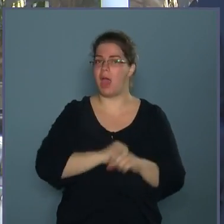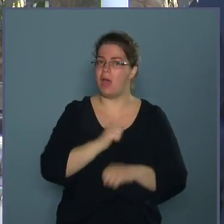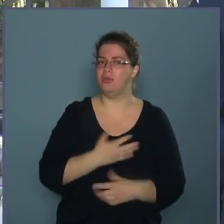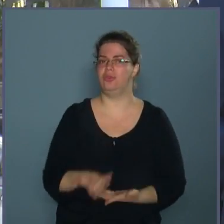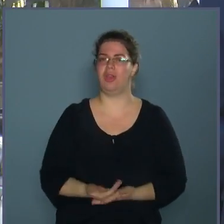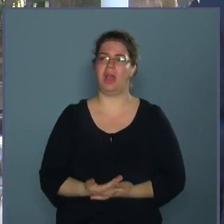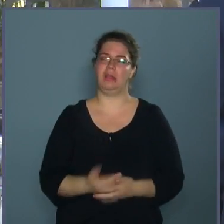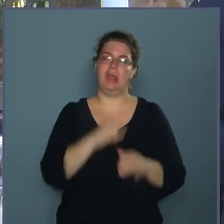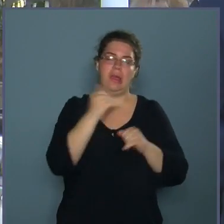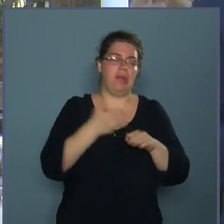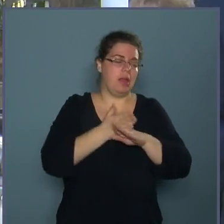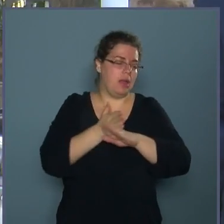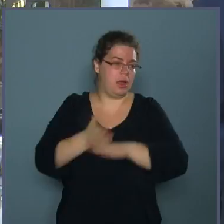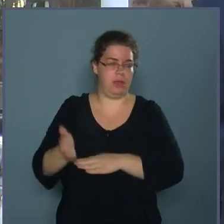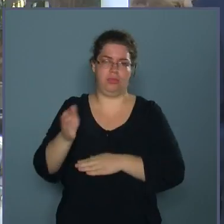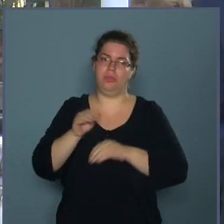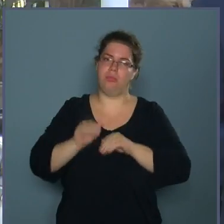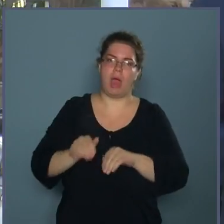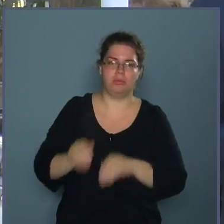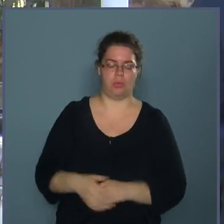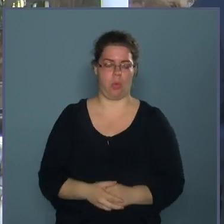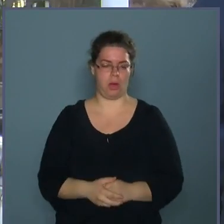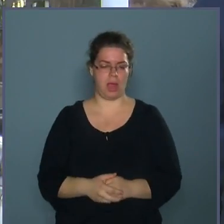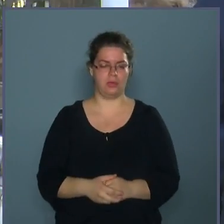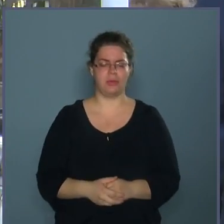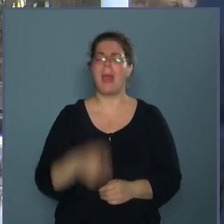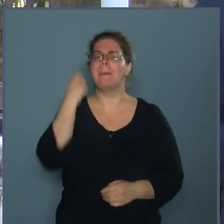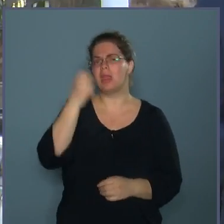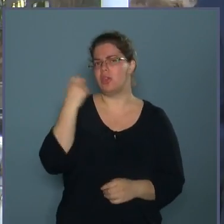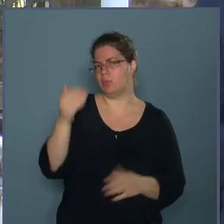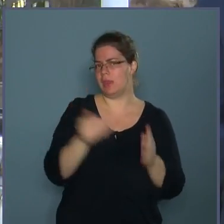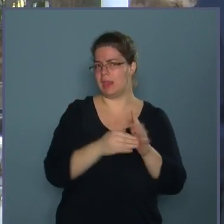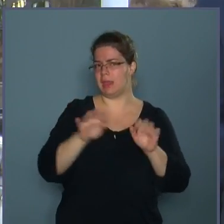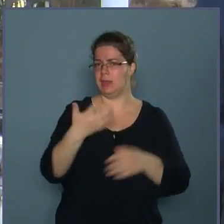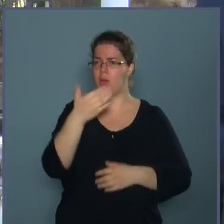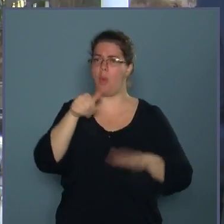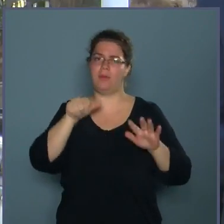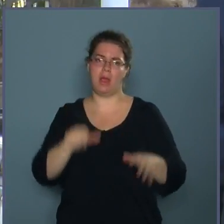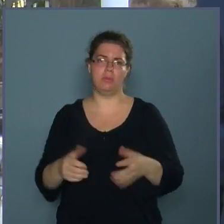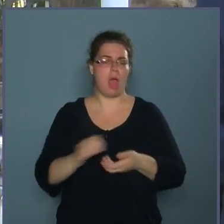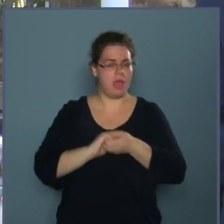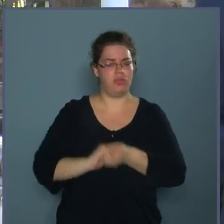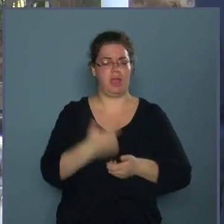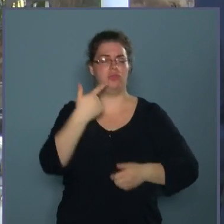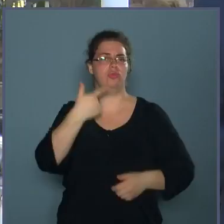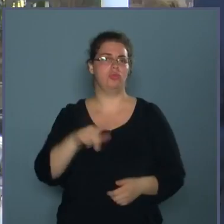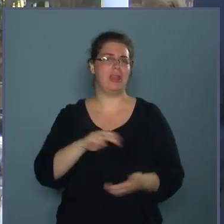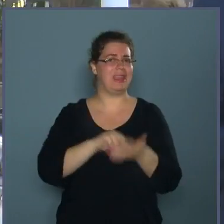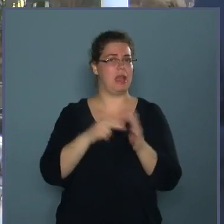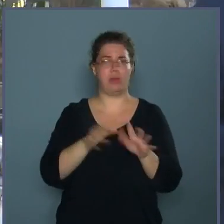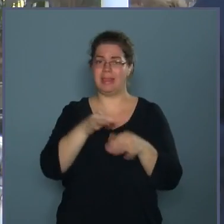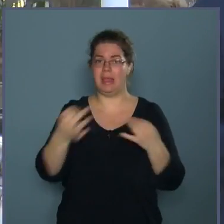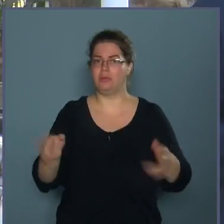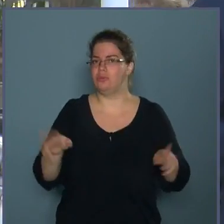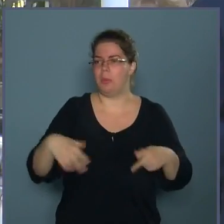dúló megtorlásokat. Pest Erzsébet az 1956-ban egységes 20. kerület nélkül nem